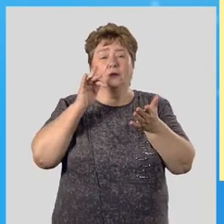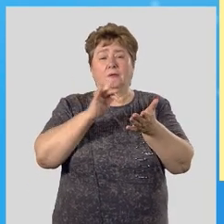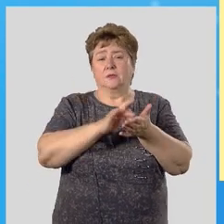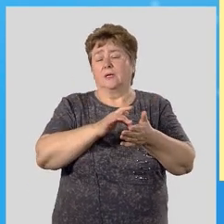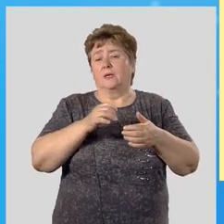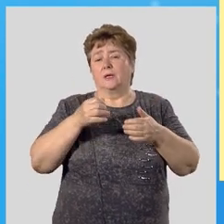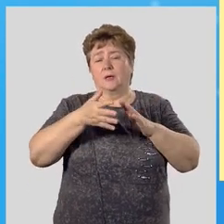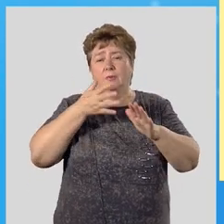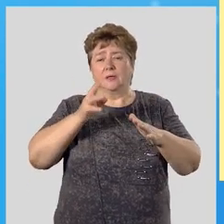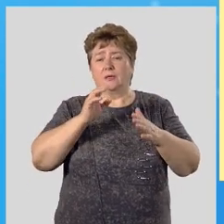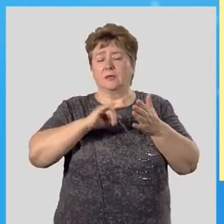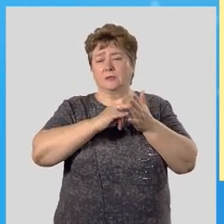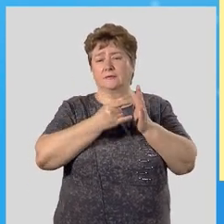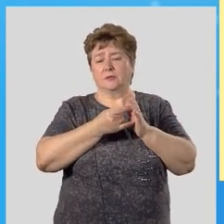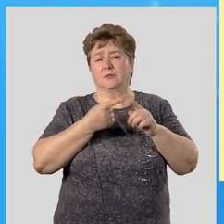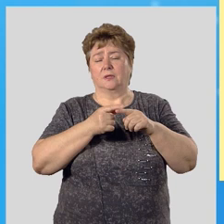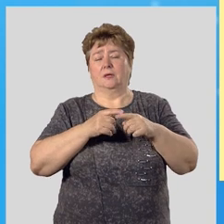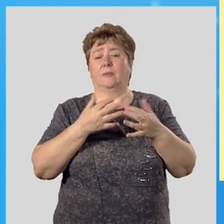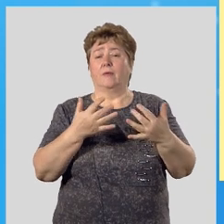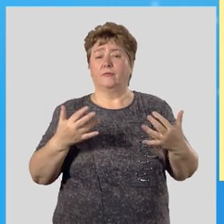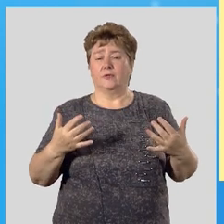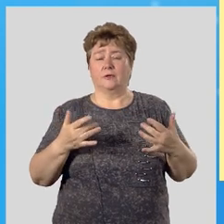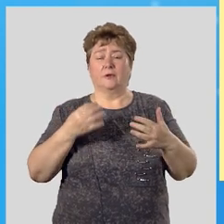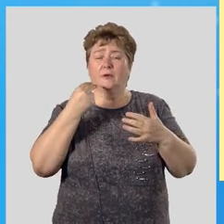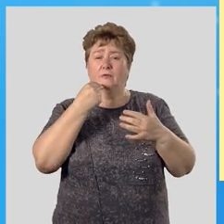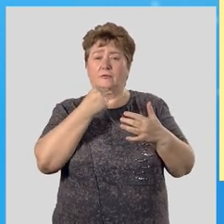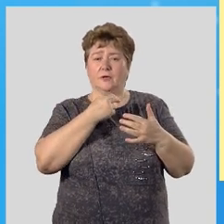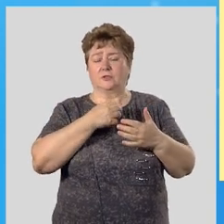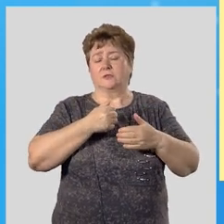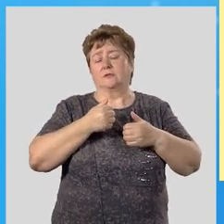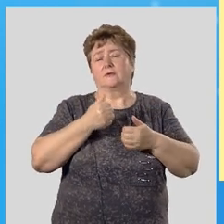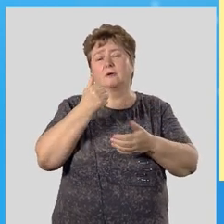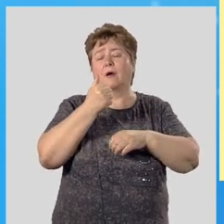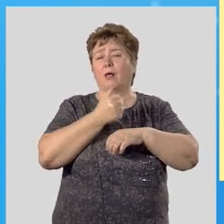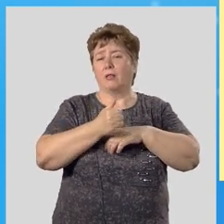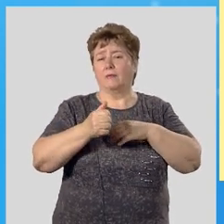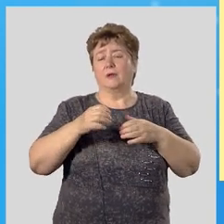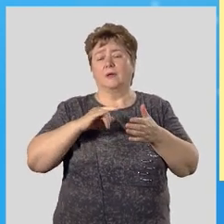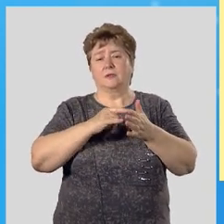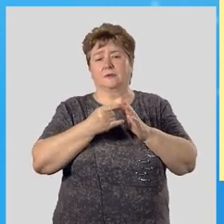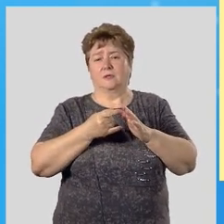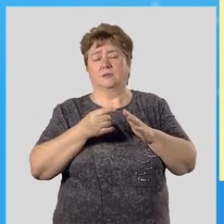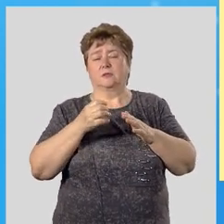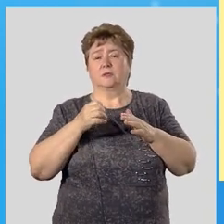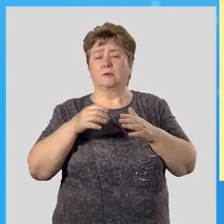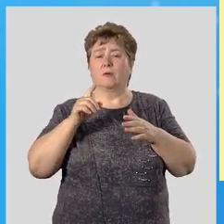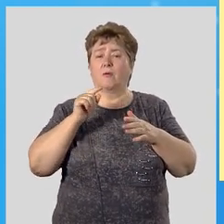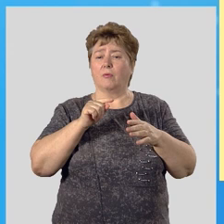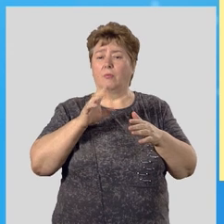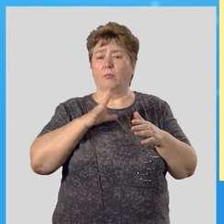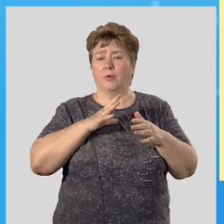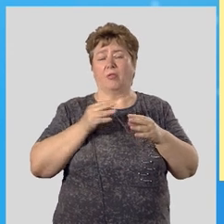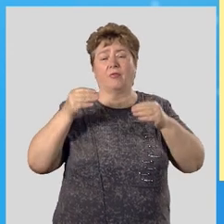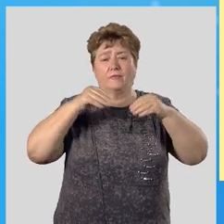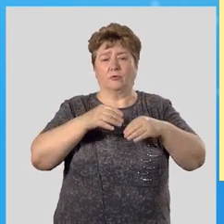Центральное понятие классификации – это вид. В качестве основной единицы классификации он был